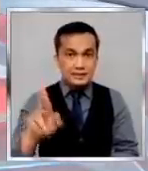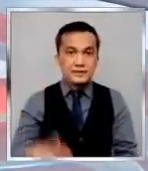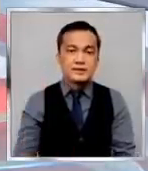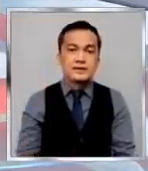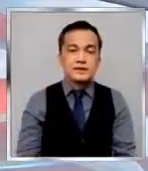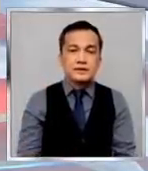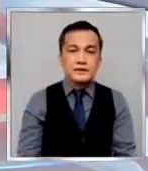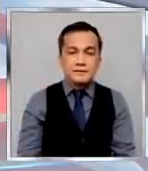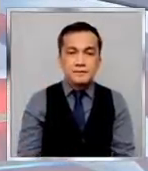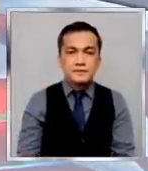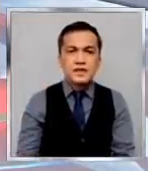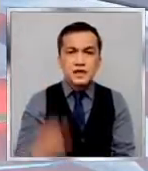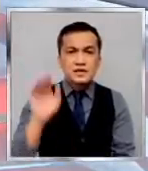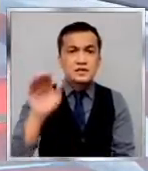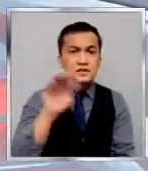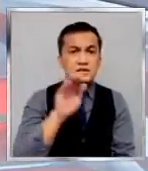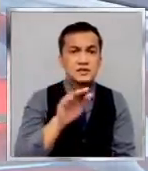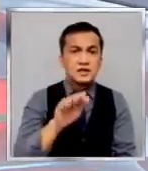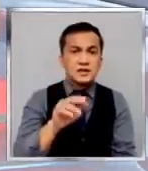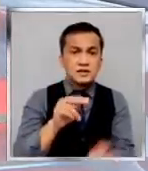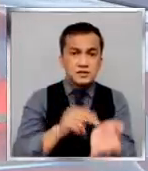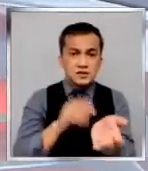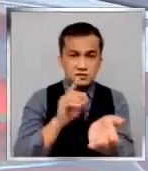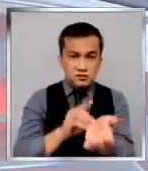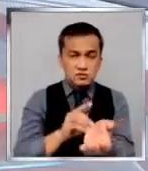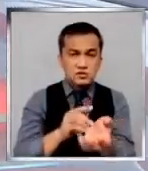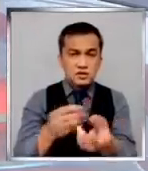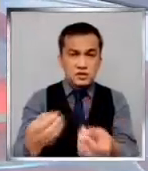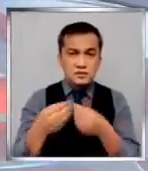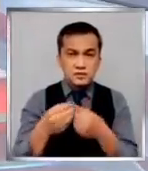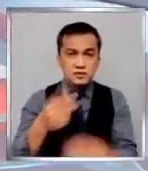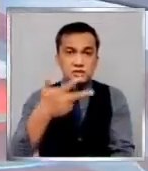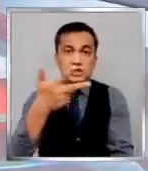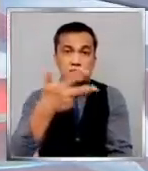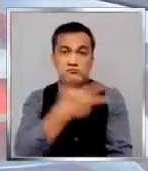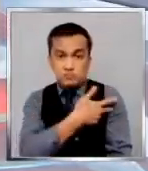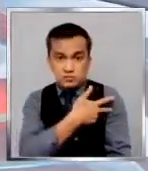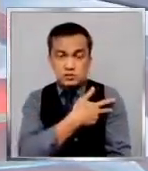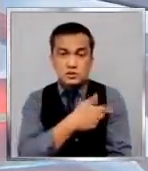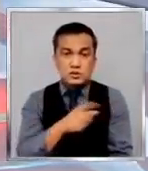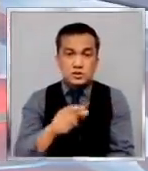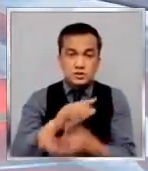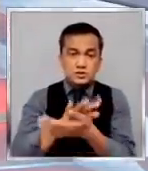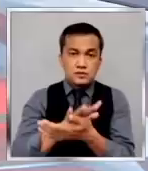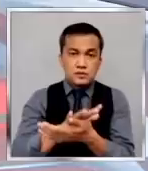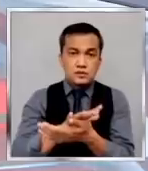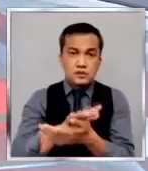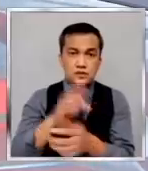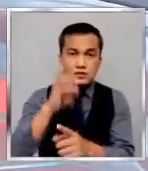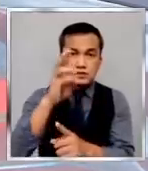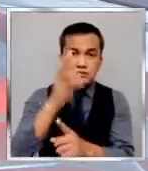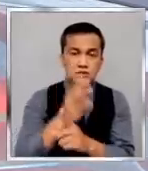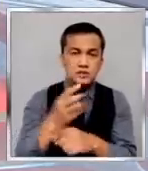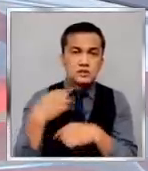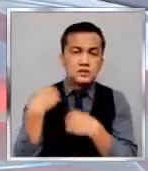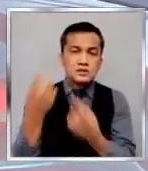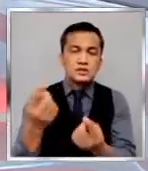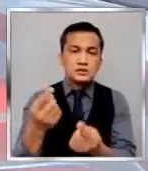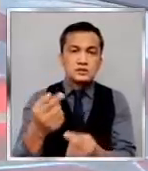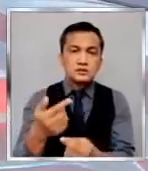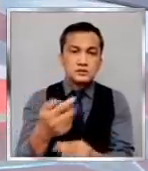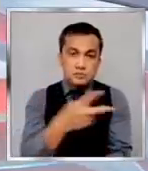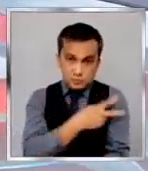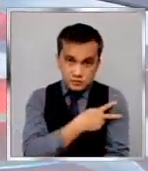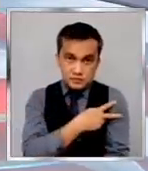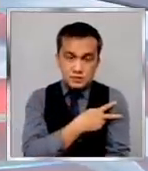Nananawagan ang ilang health worker na mabigyan sila ng booster shot laban sa COVID, lalo na yung 6 na buwan na mula nang mabakunahan. Nakatutok